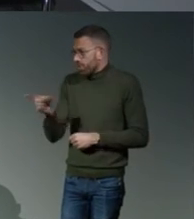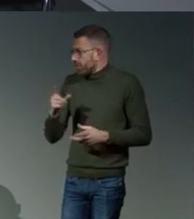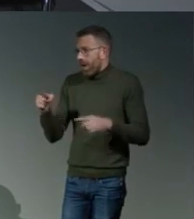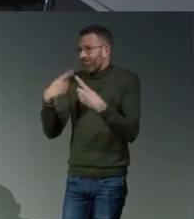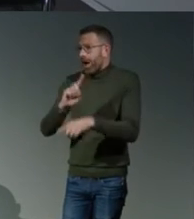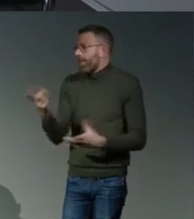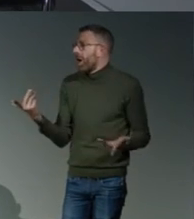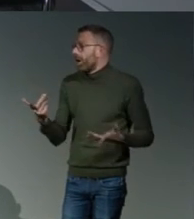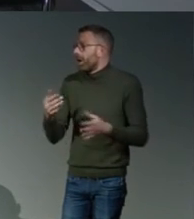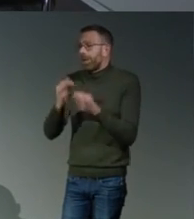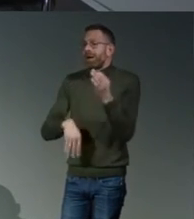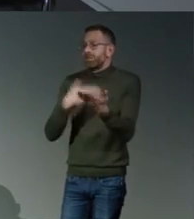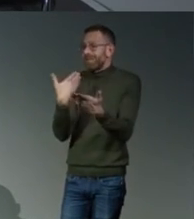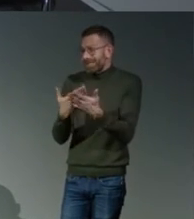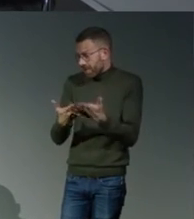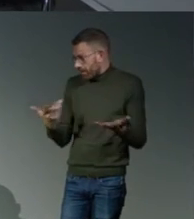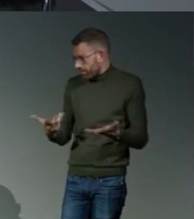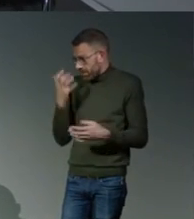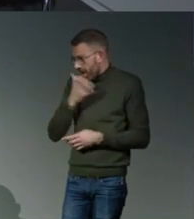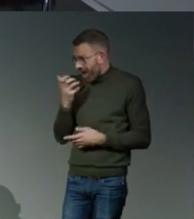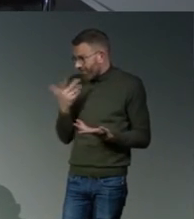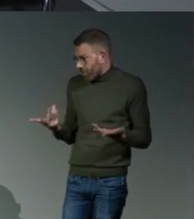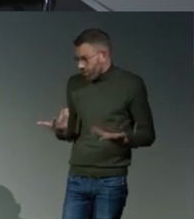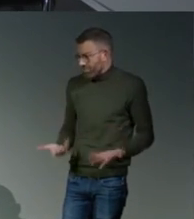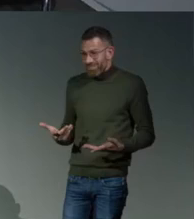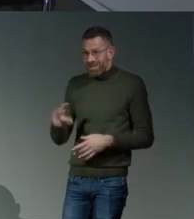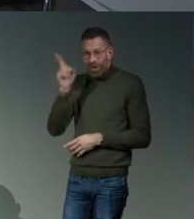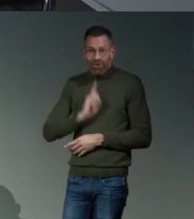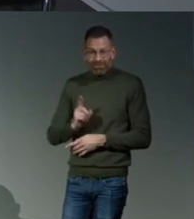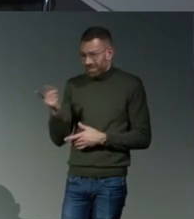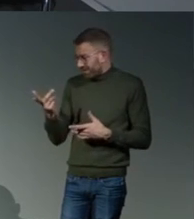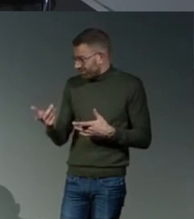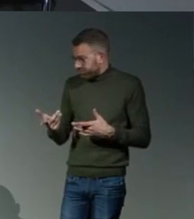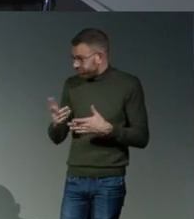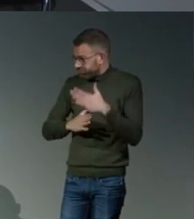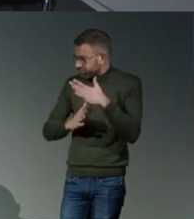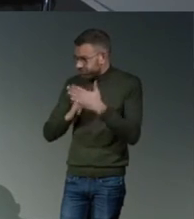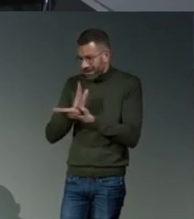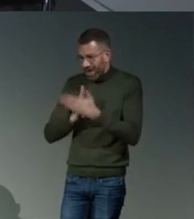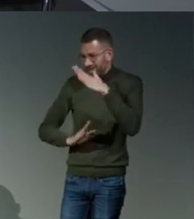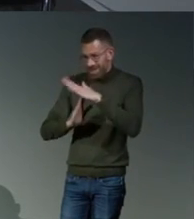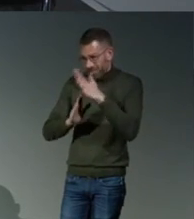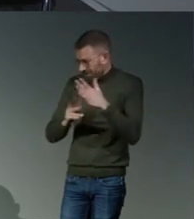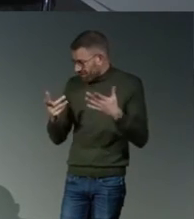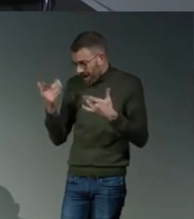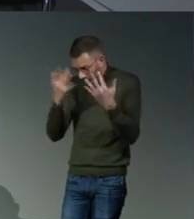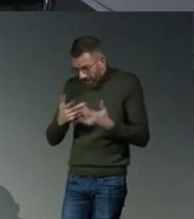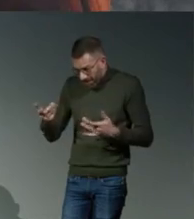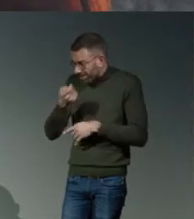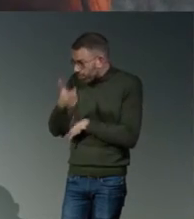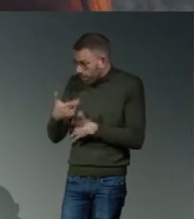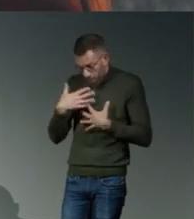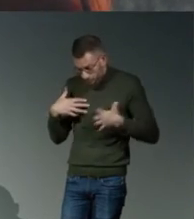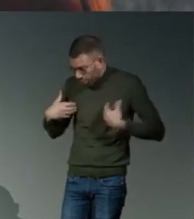résultat des courses, et c'est de plus en plus catastrophique, les filles ne font plus de maths en terminale et donc ne font plus de sciences après leurs études